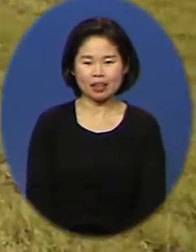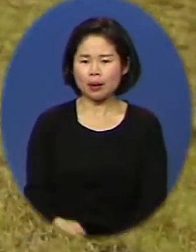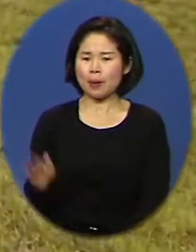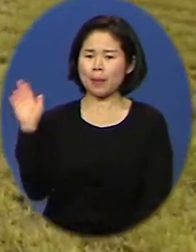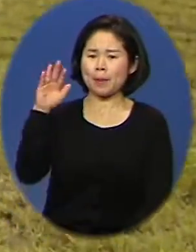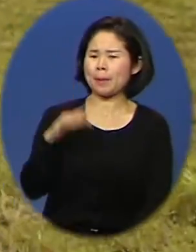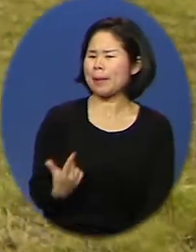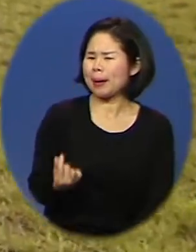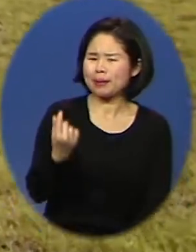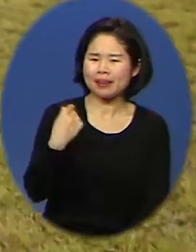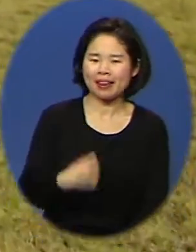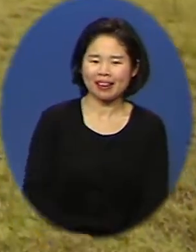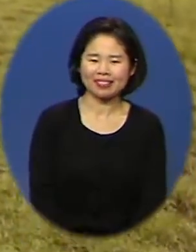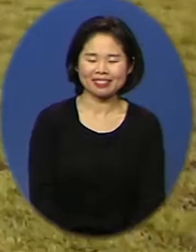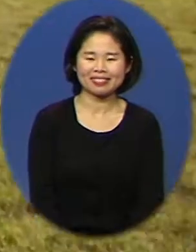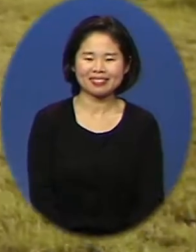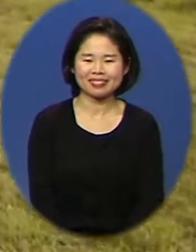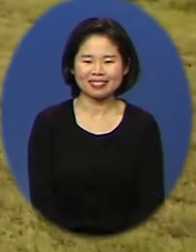빨리요, 빨리!